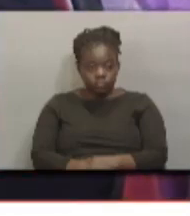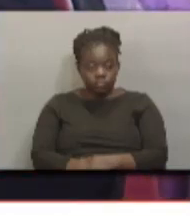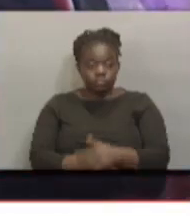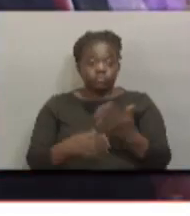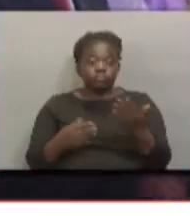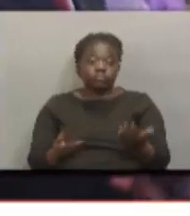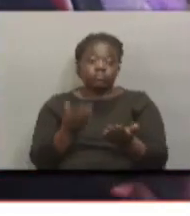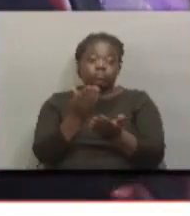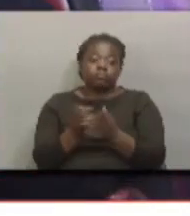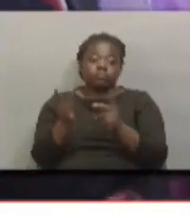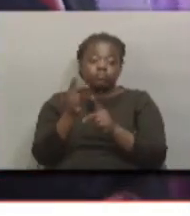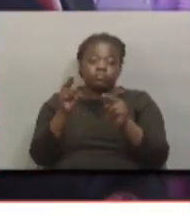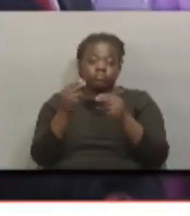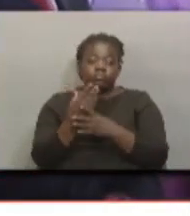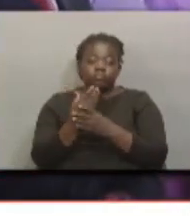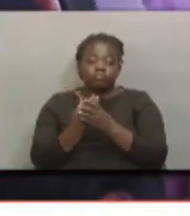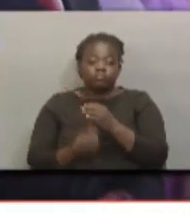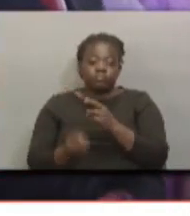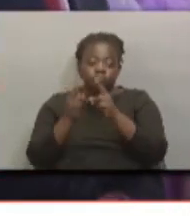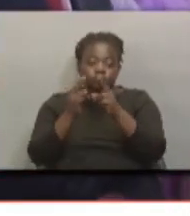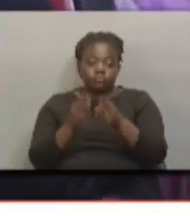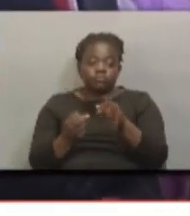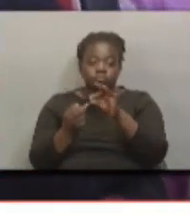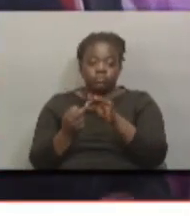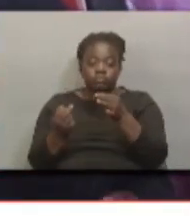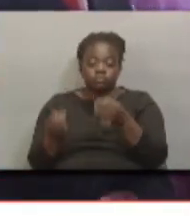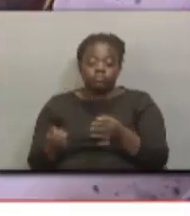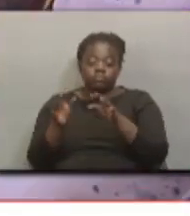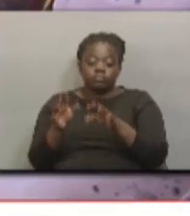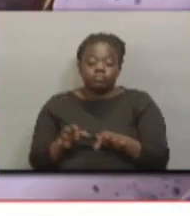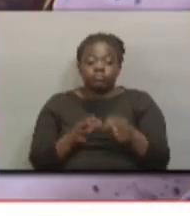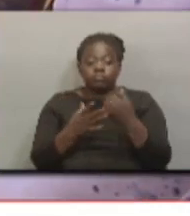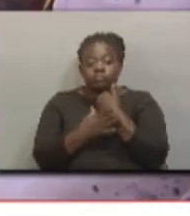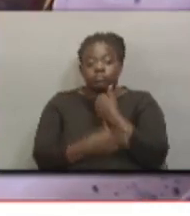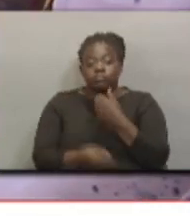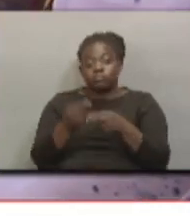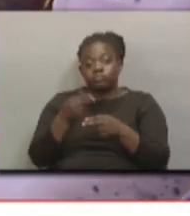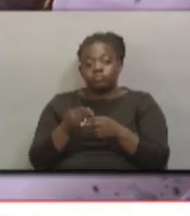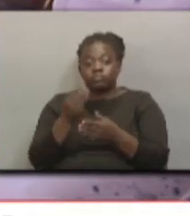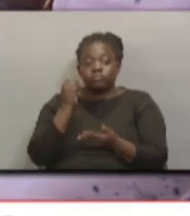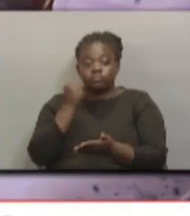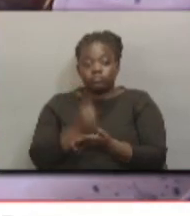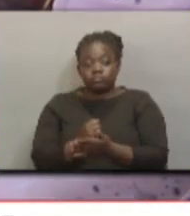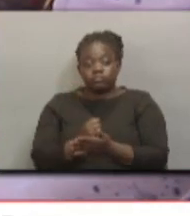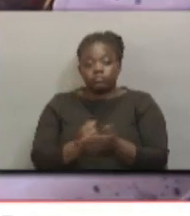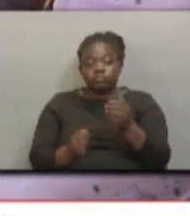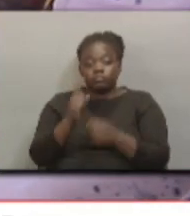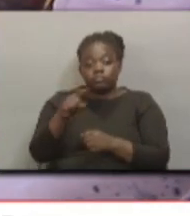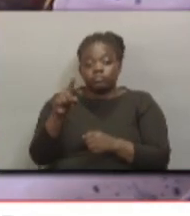Luwalira asabye abantu baleme kugwa musubi, naddala abo abatuwanyizibwa obwavu ne looni za banka ezikyabalemeredde